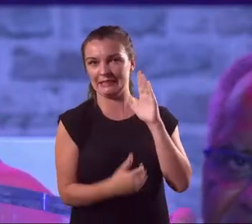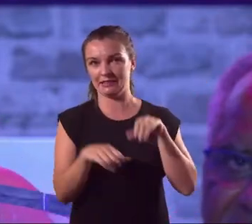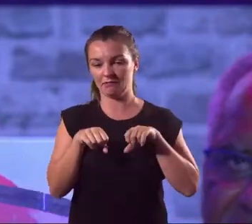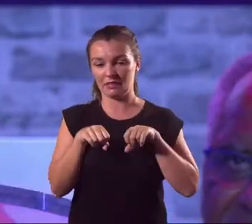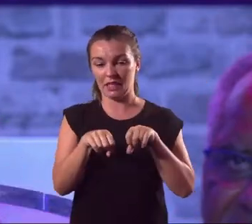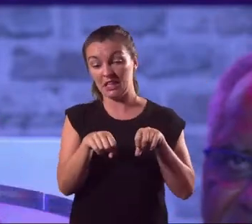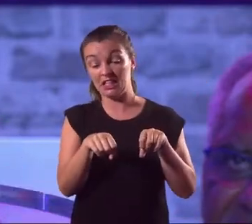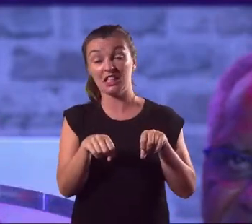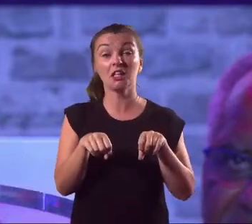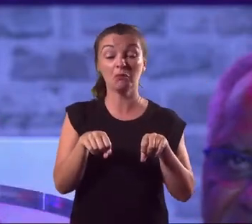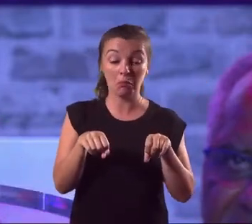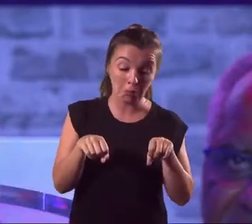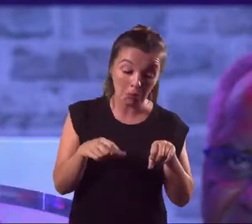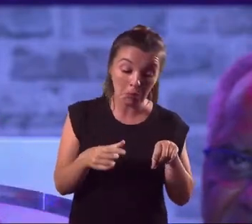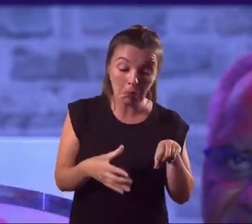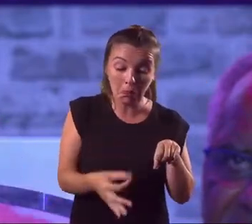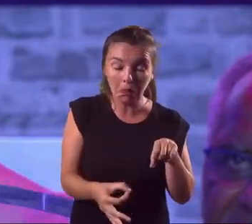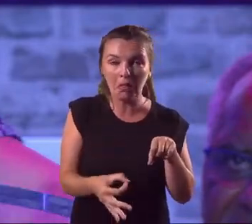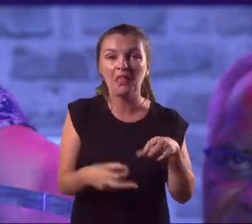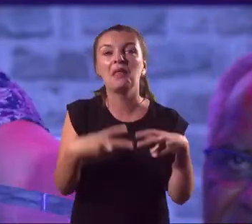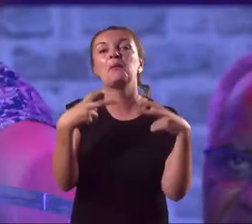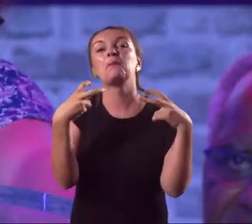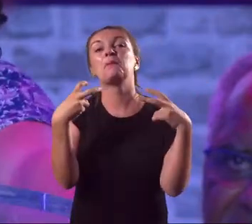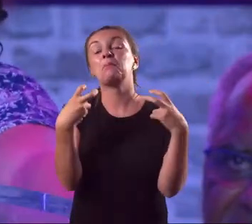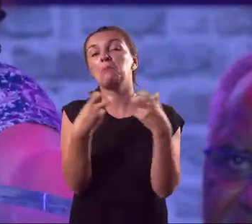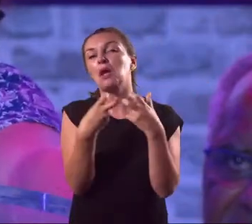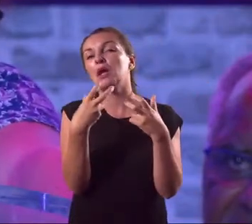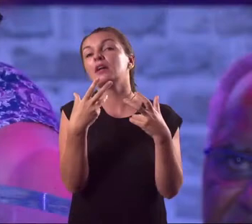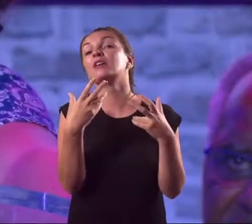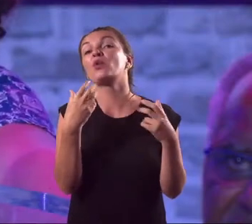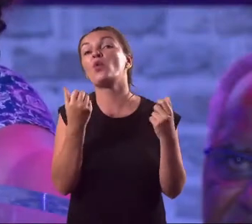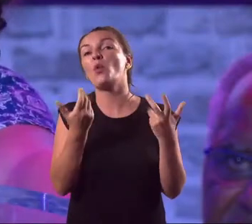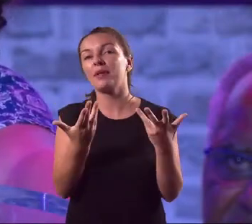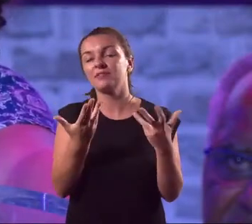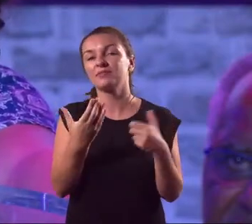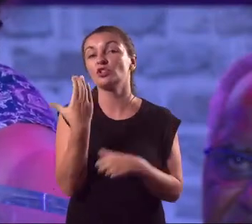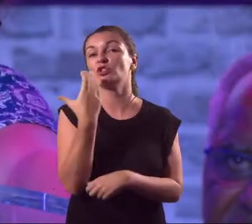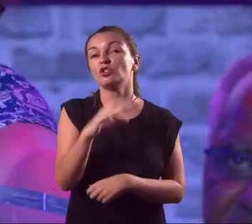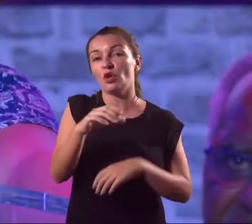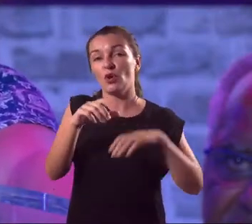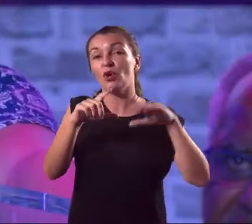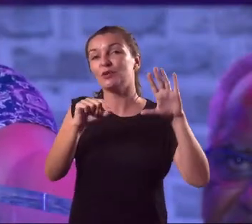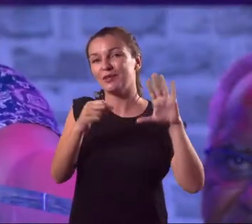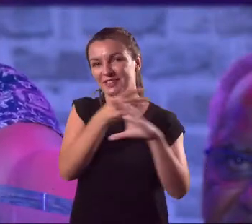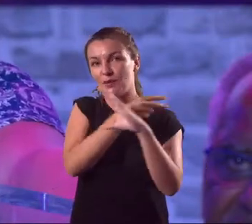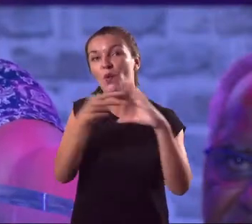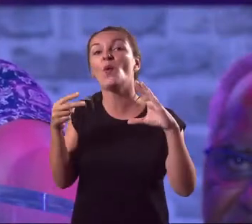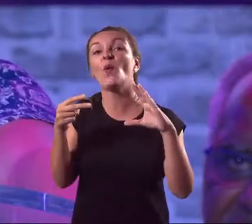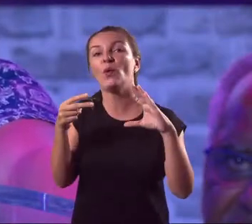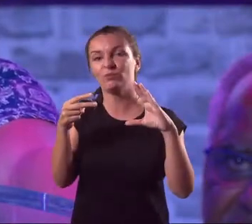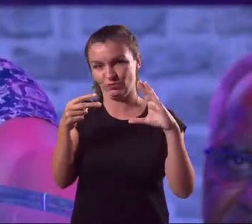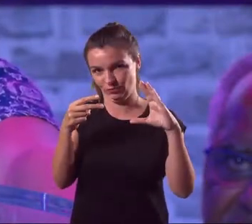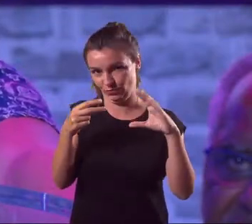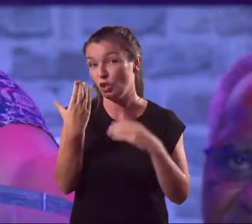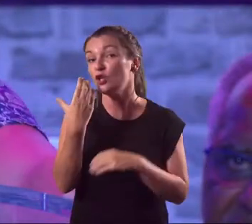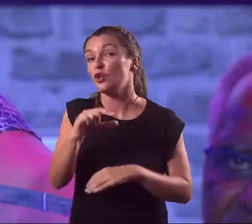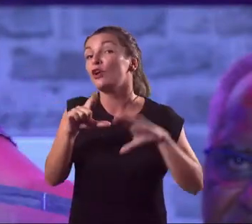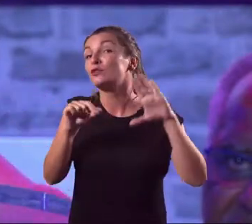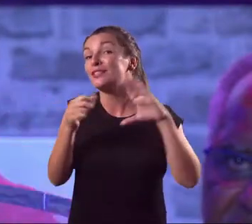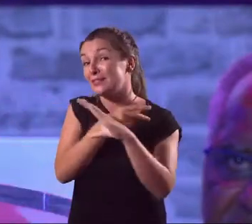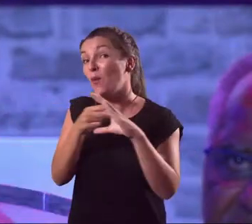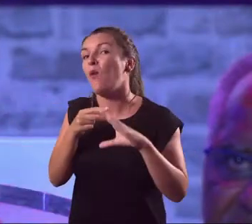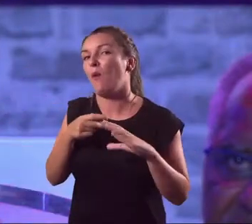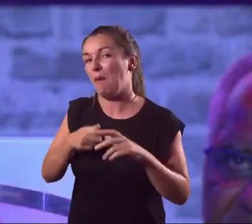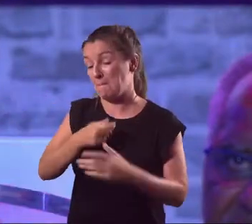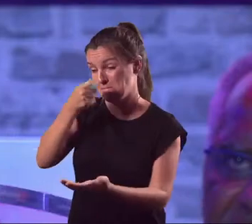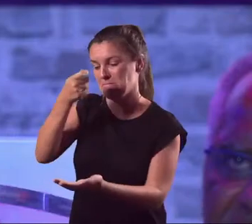caddie à moitié plein, nous a coûté la modique somme de 170 euros. 170